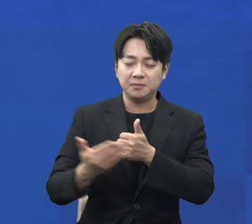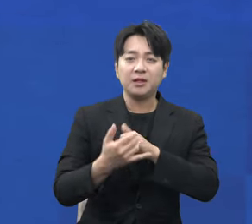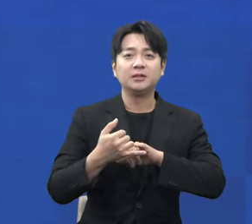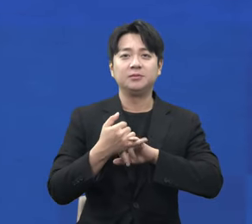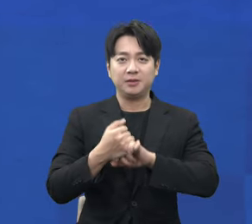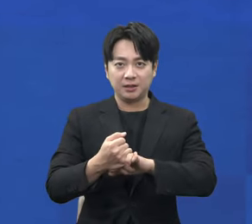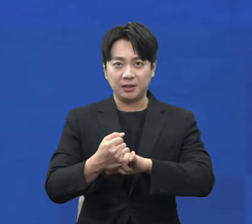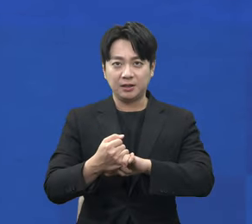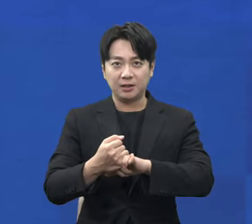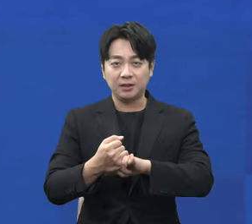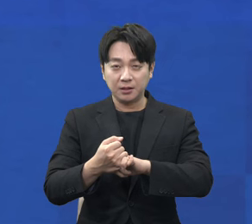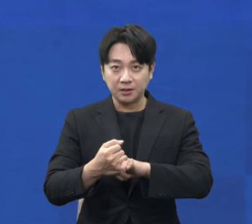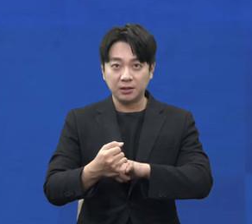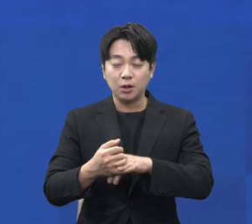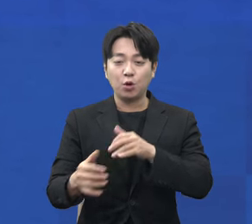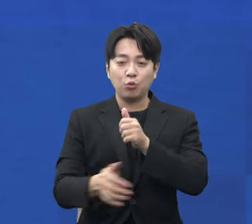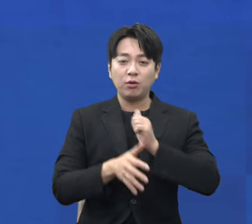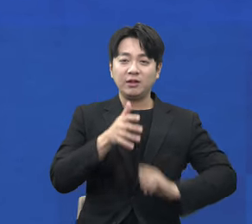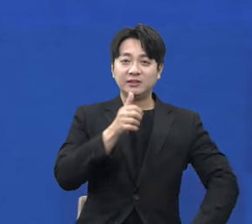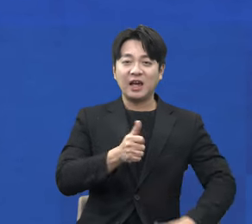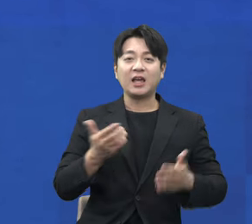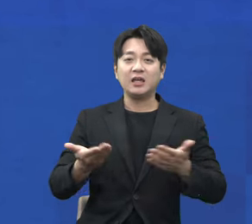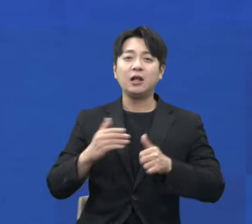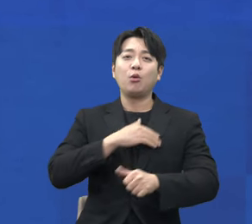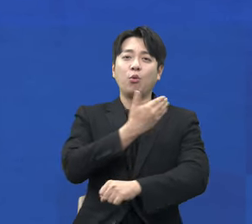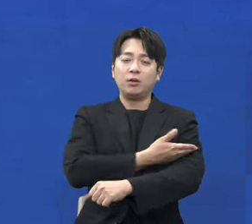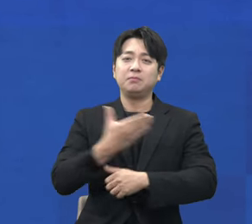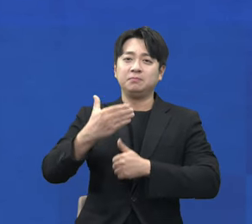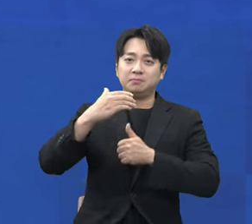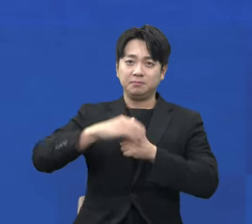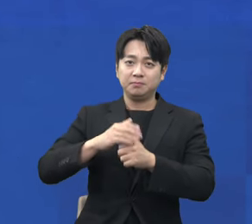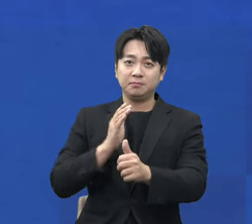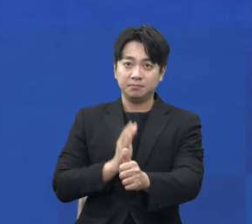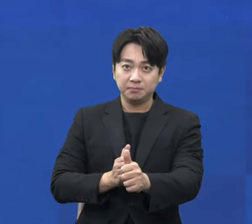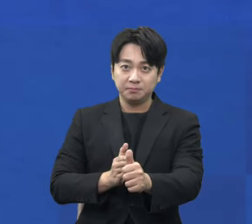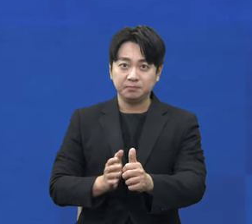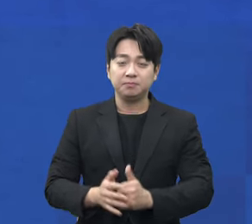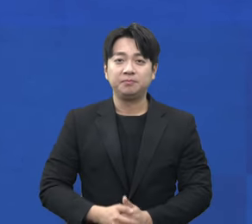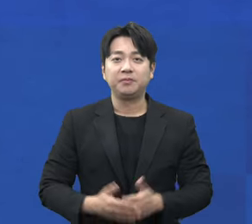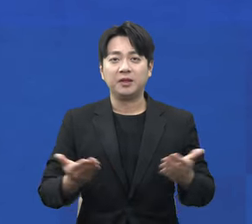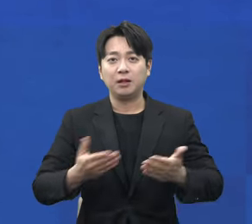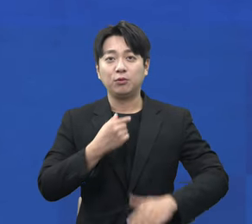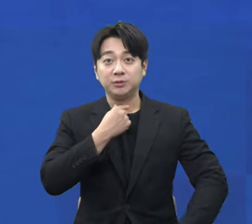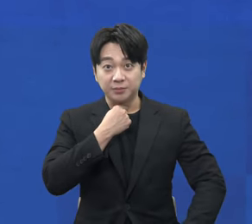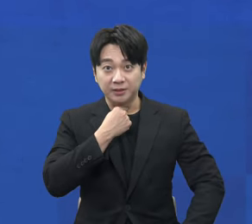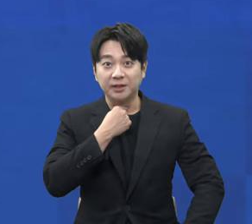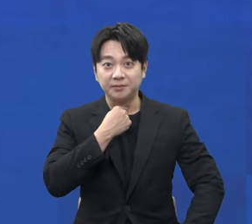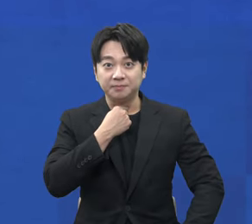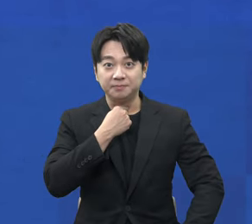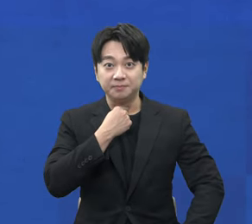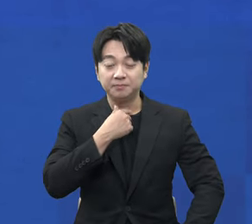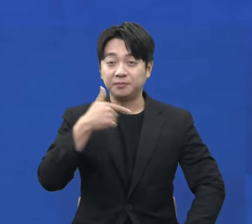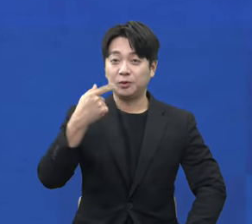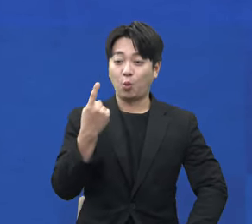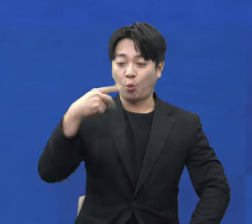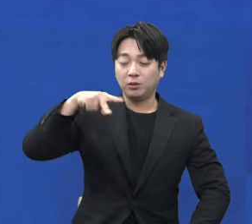있는 권한이 필요합니다. 일하고 싶습니다. 검증된 청년위원장 기호 3번